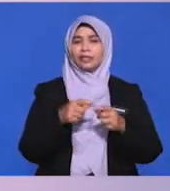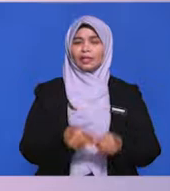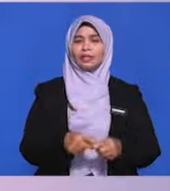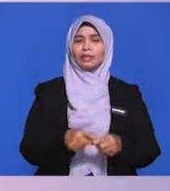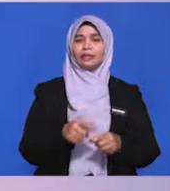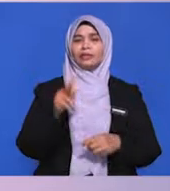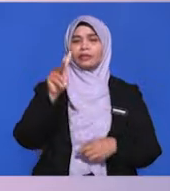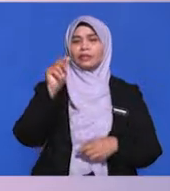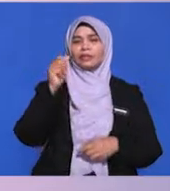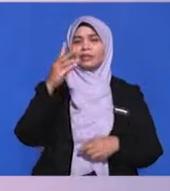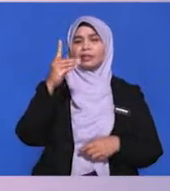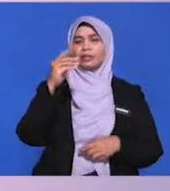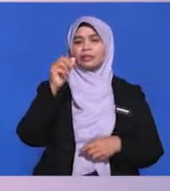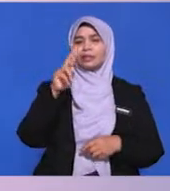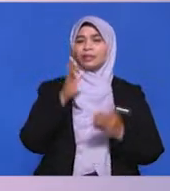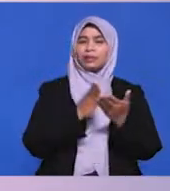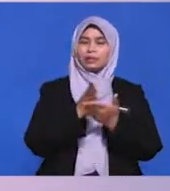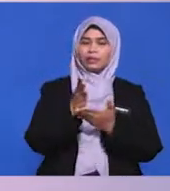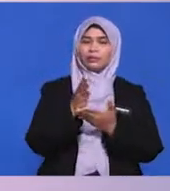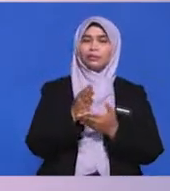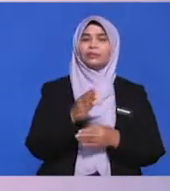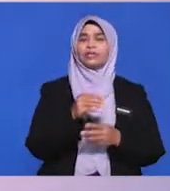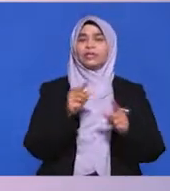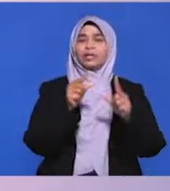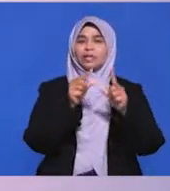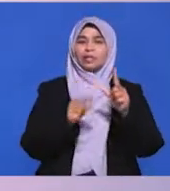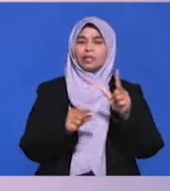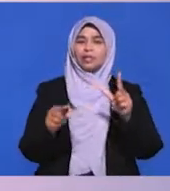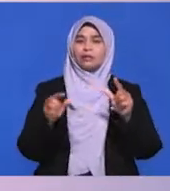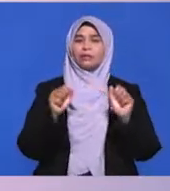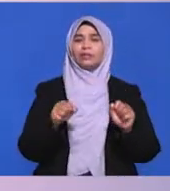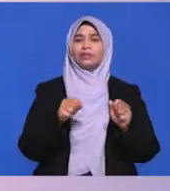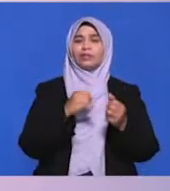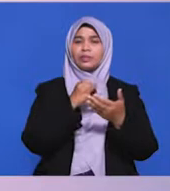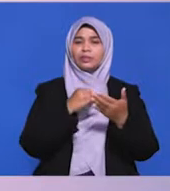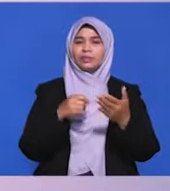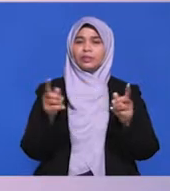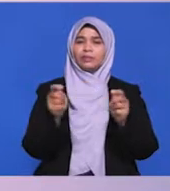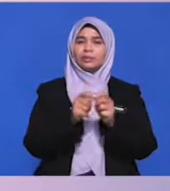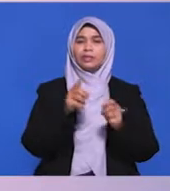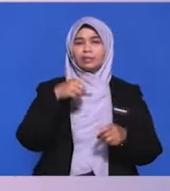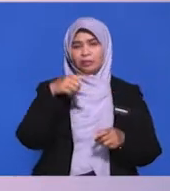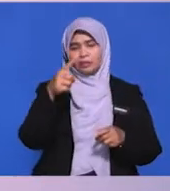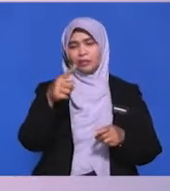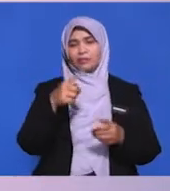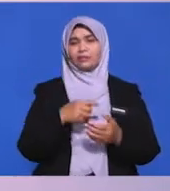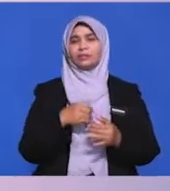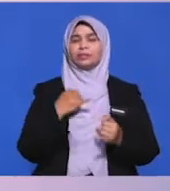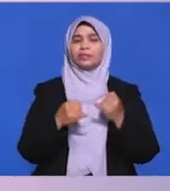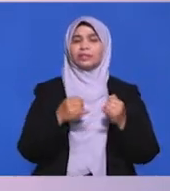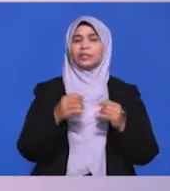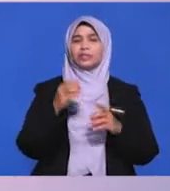isipadu maka grafiknya Bully di Langkat kain seperti berikut jika suhu di